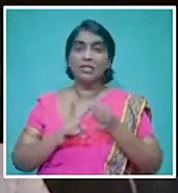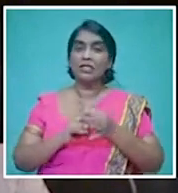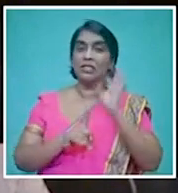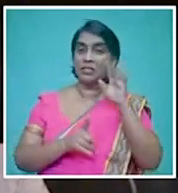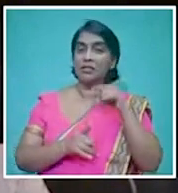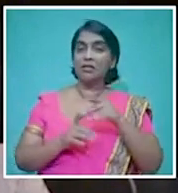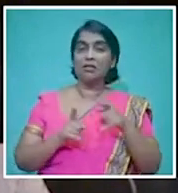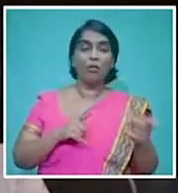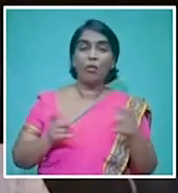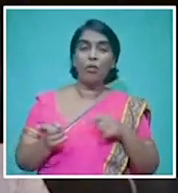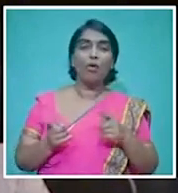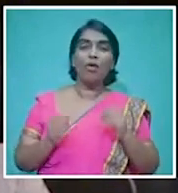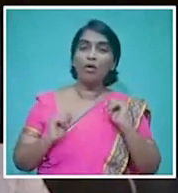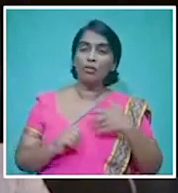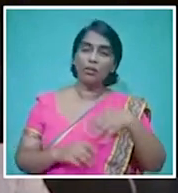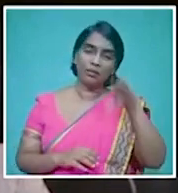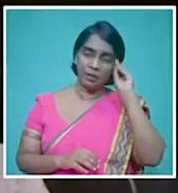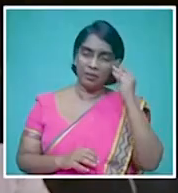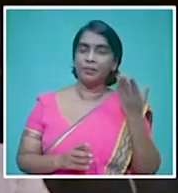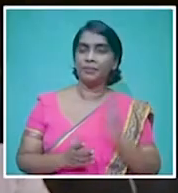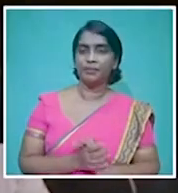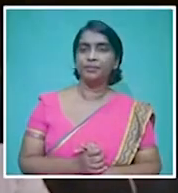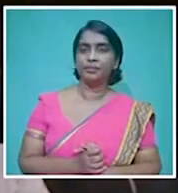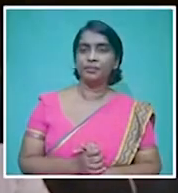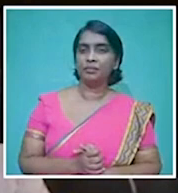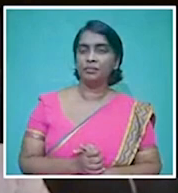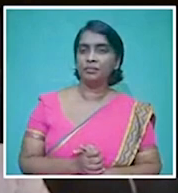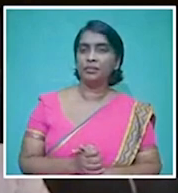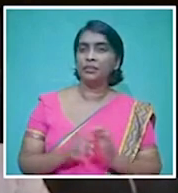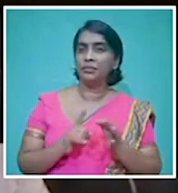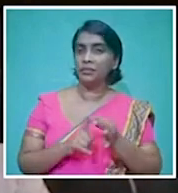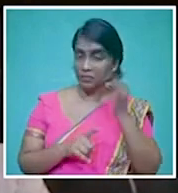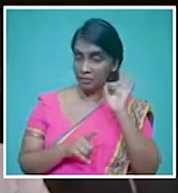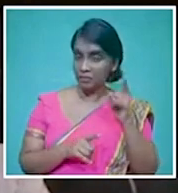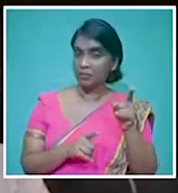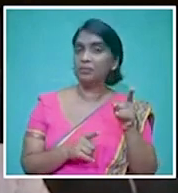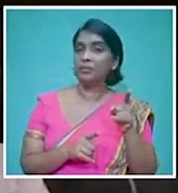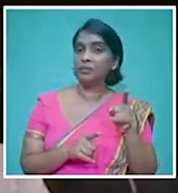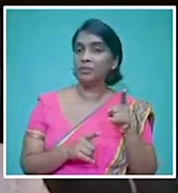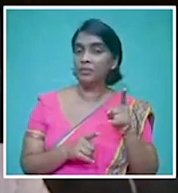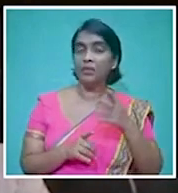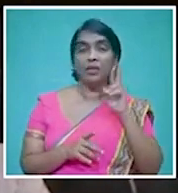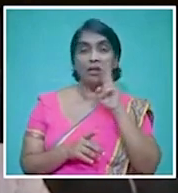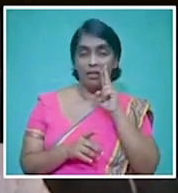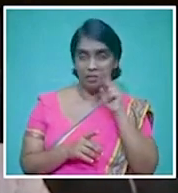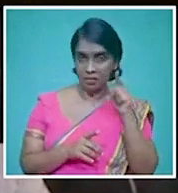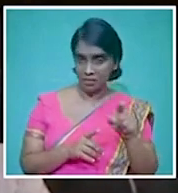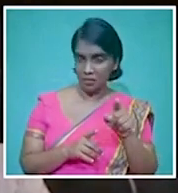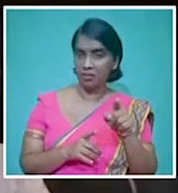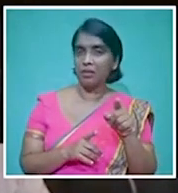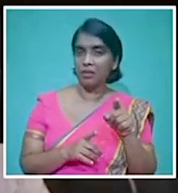ජනාධිපති ඉන්නේ කාගේ පැත්තේද කියන එක ඉතාමත්ම පැහැදිලි සහ ජනාධිපති රනිල් වික්‍රමසිංහ